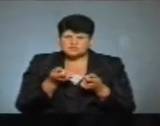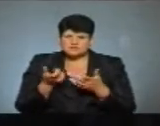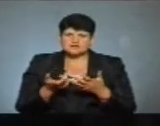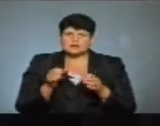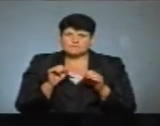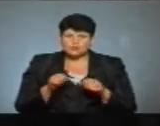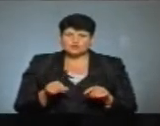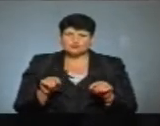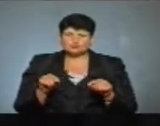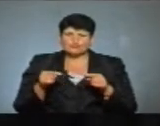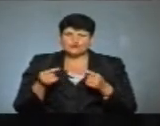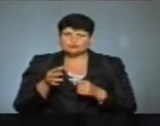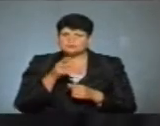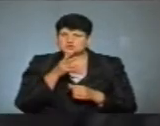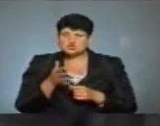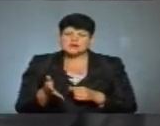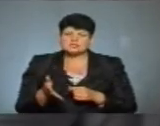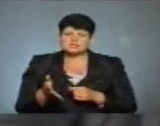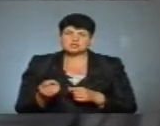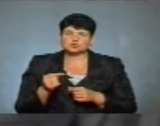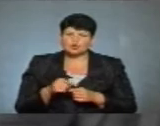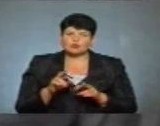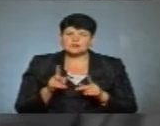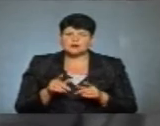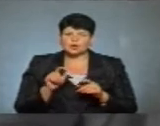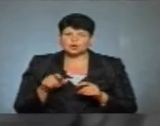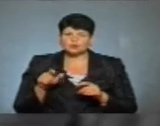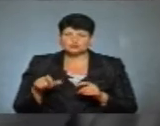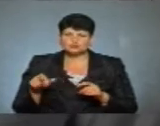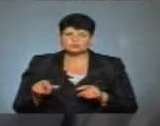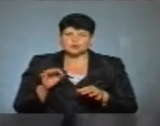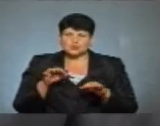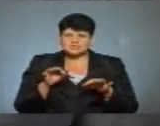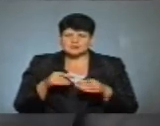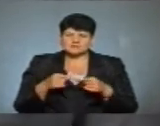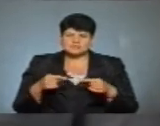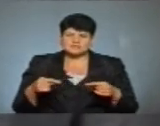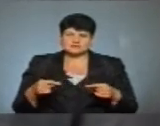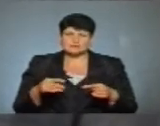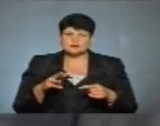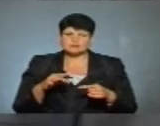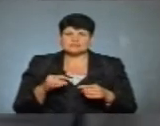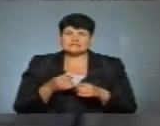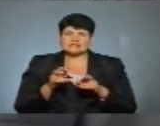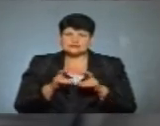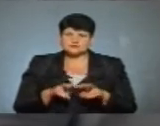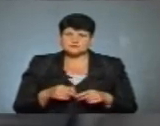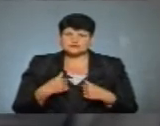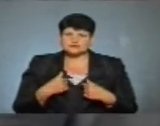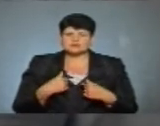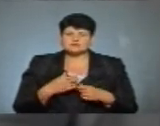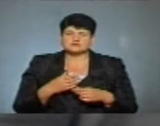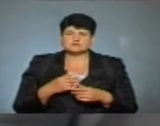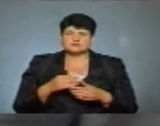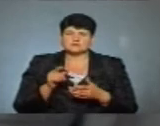які можуть утворюватись під час того, як люди розкапують чи виконують інші маніпуляції для тестування. Тому вони